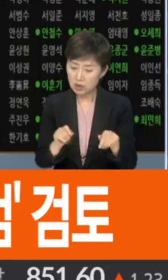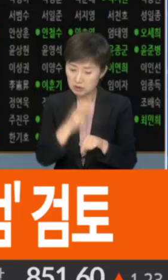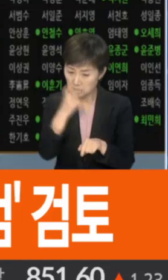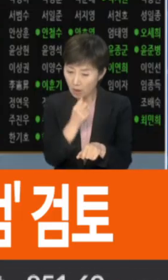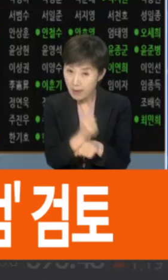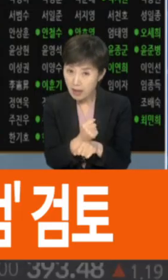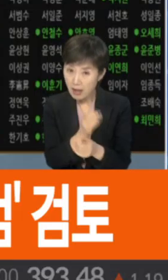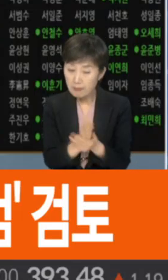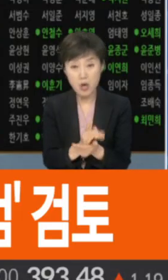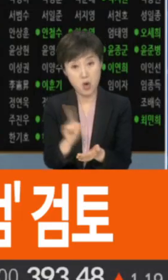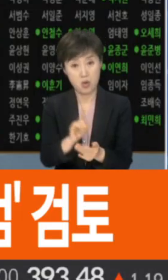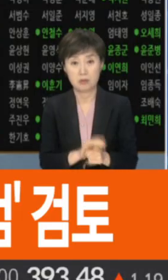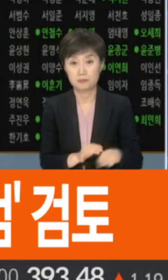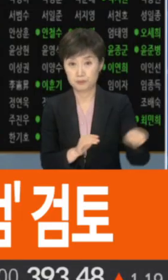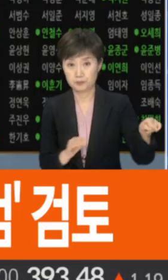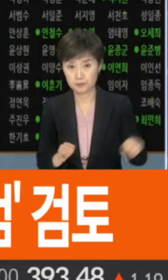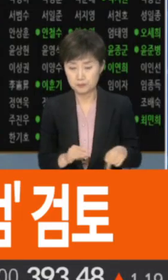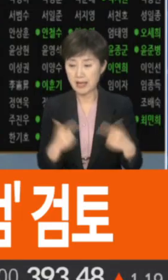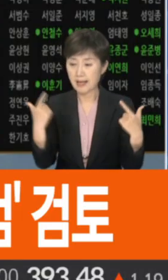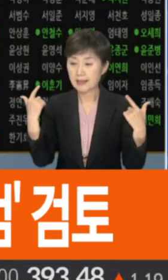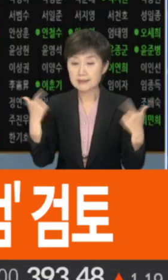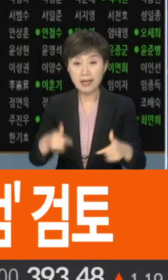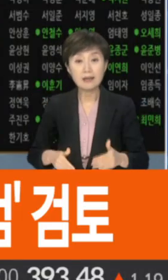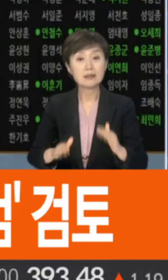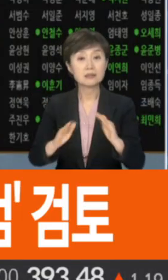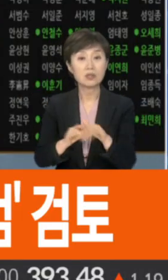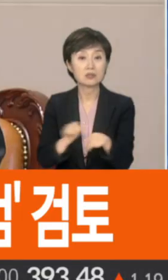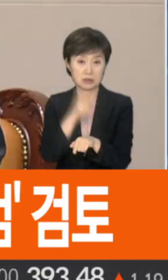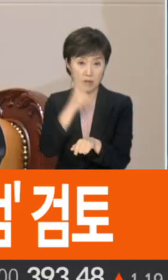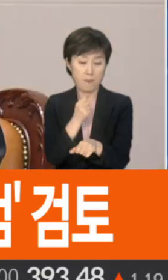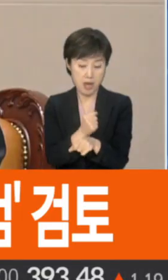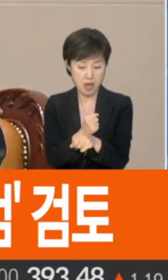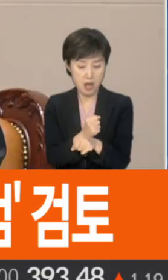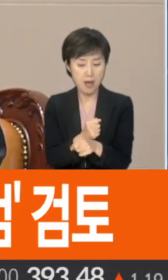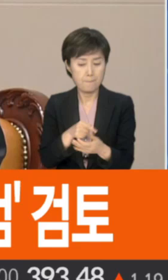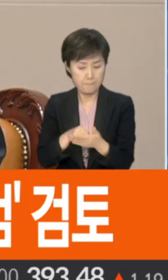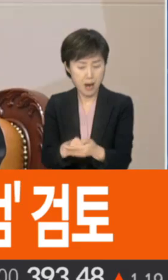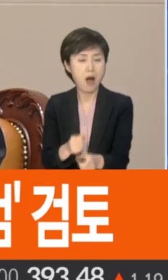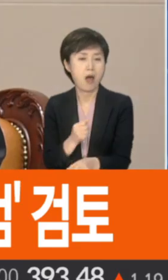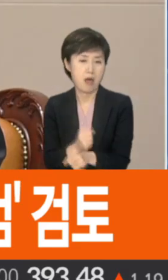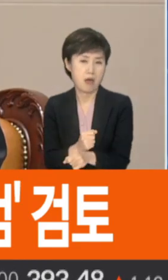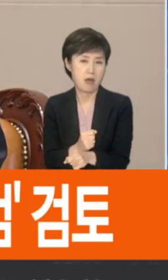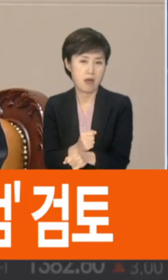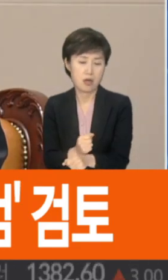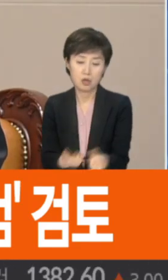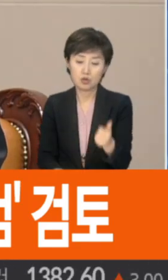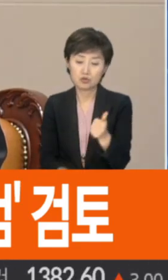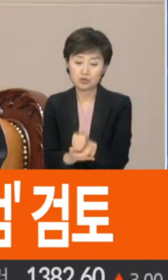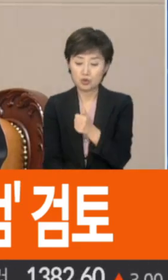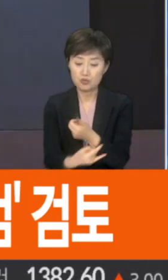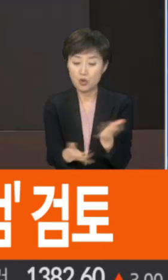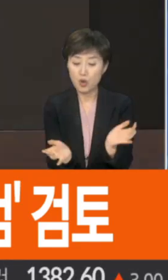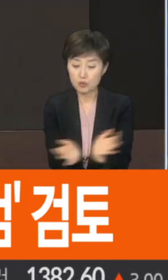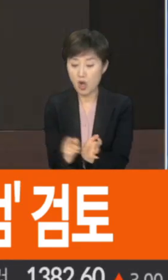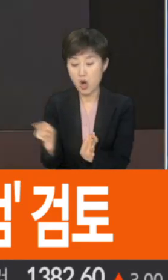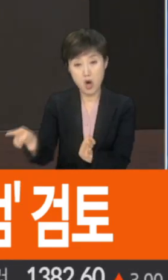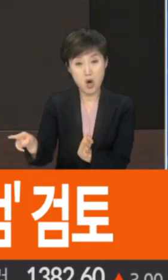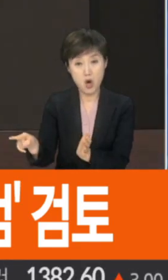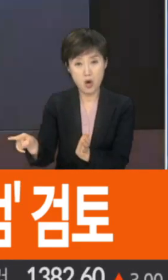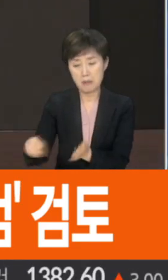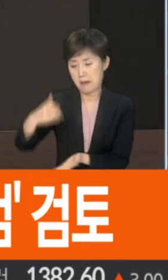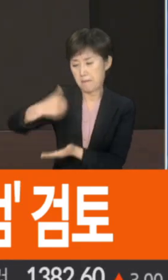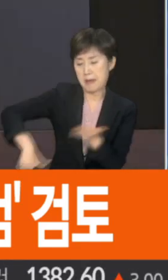민주당 일부에선 상설 특검을 활용해서 해병대원 특검을 추진하고 이 특검 추천위원회에 여당